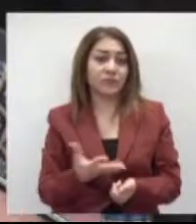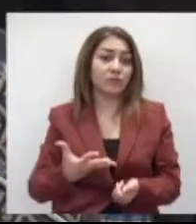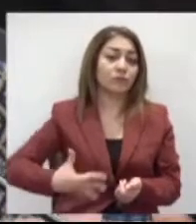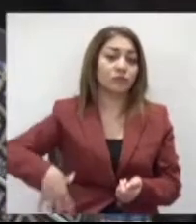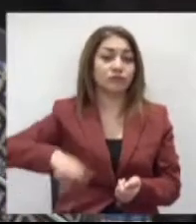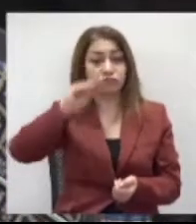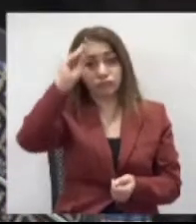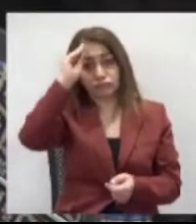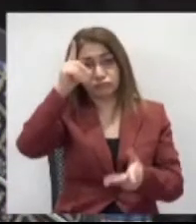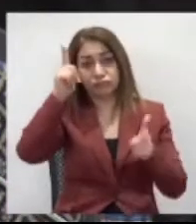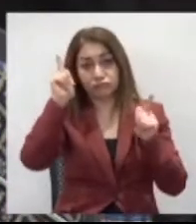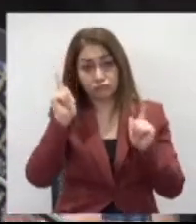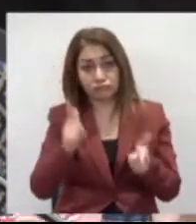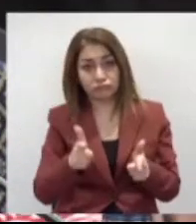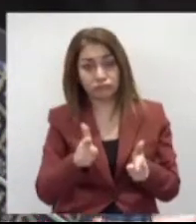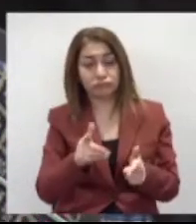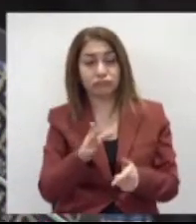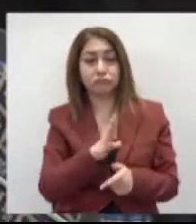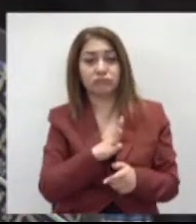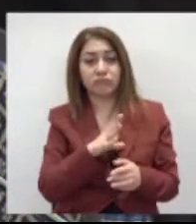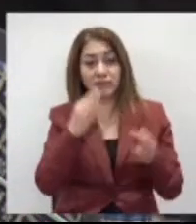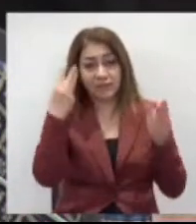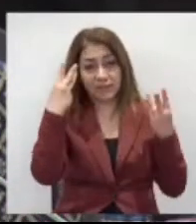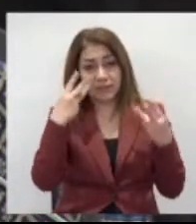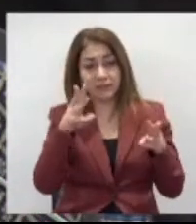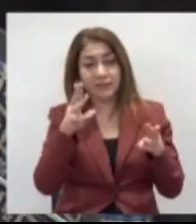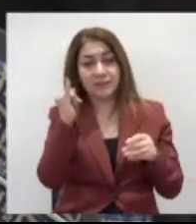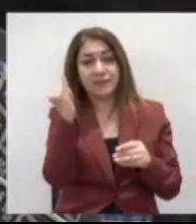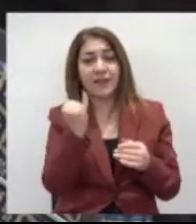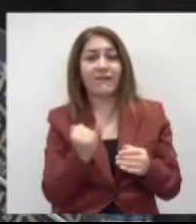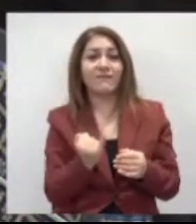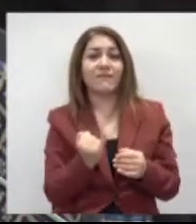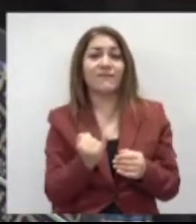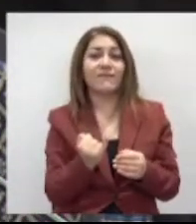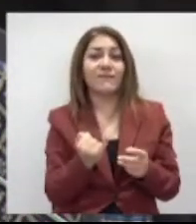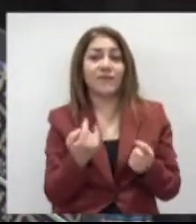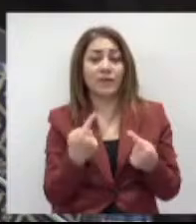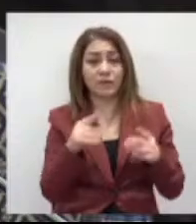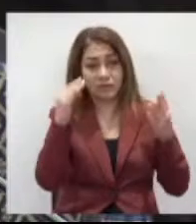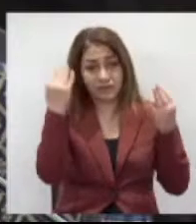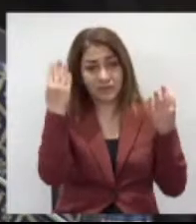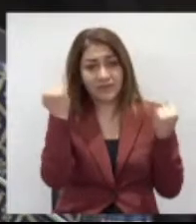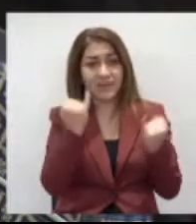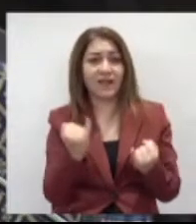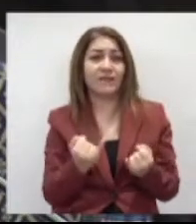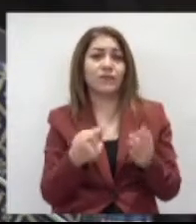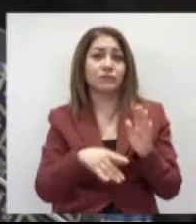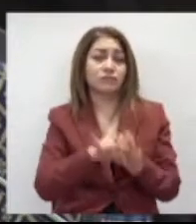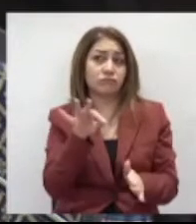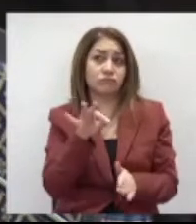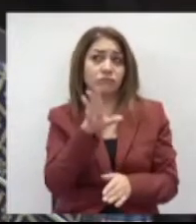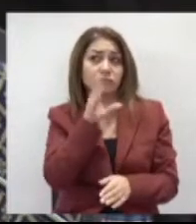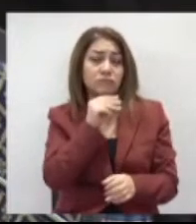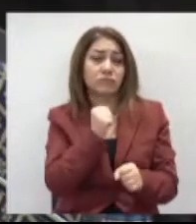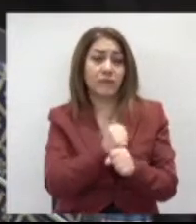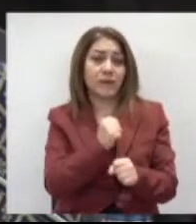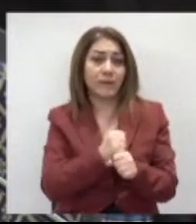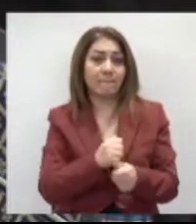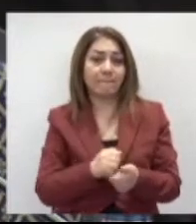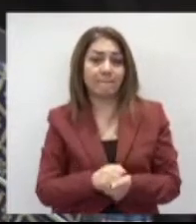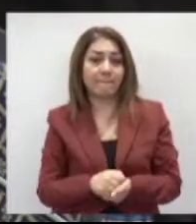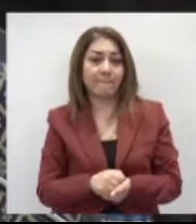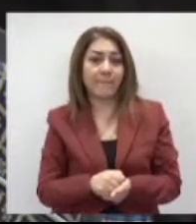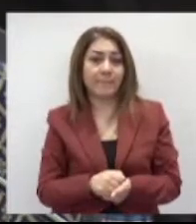բոլորը համամիտ են նրան, որ միգուցե ոճի առումով այլ տարբերակ պետք է ընտրվի, միանշանակ հնարավոր է դա իրականացնել,